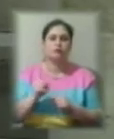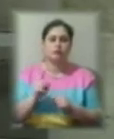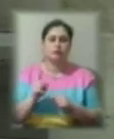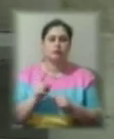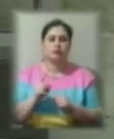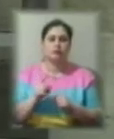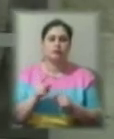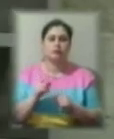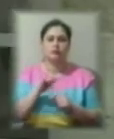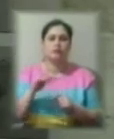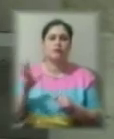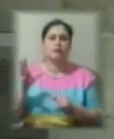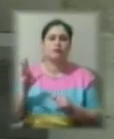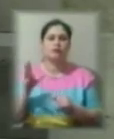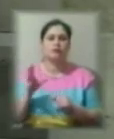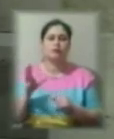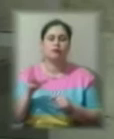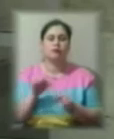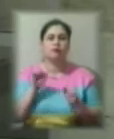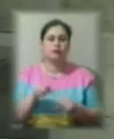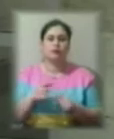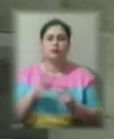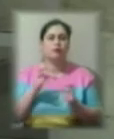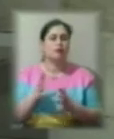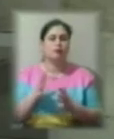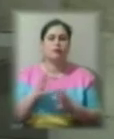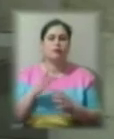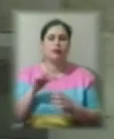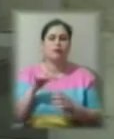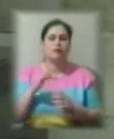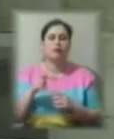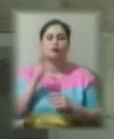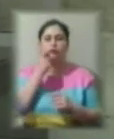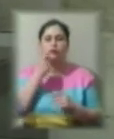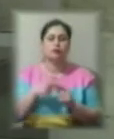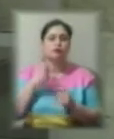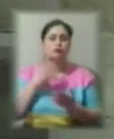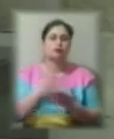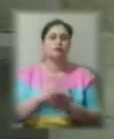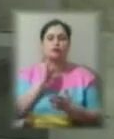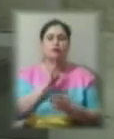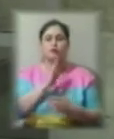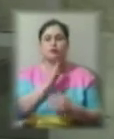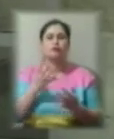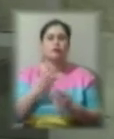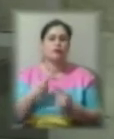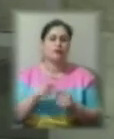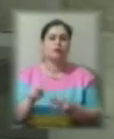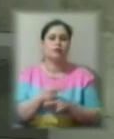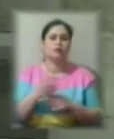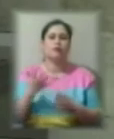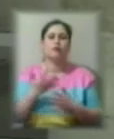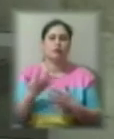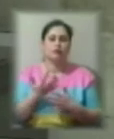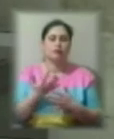мужніми, такими неймовірними чоловіками завжди є жінка. Жінка, яка її виховала, жінка, яка